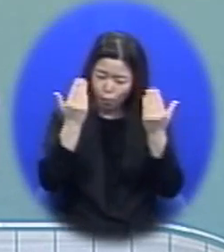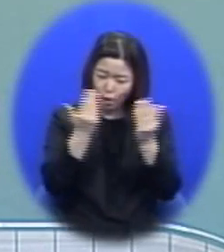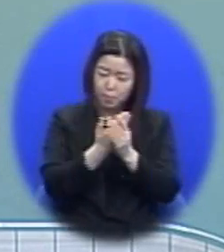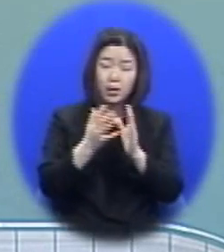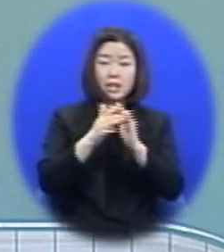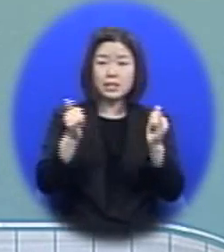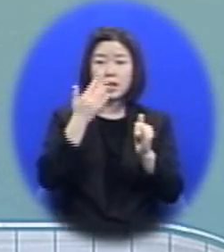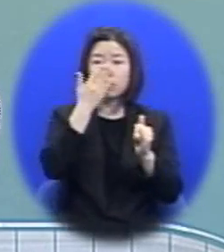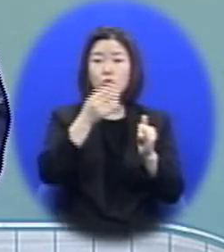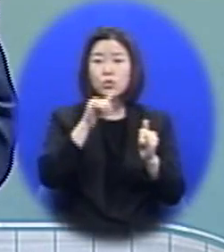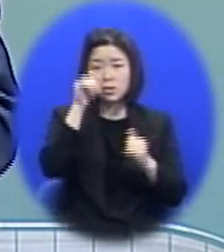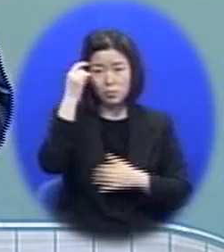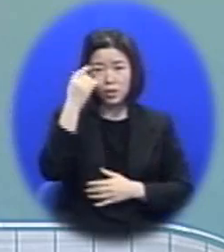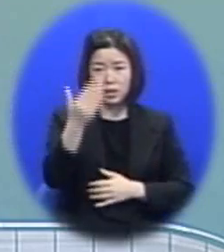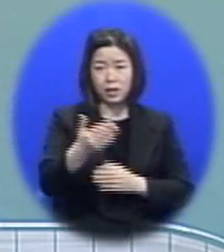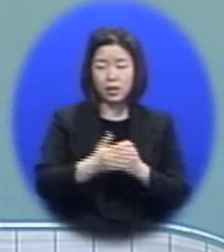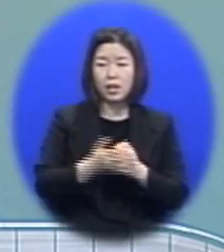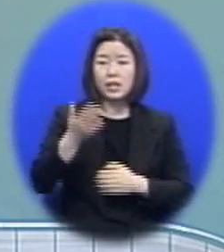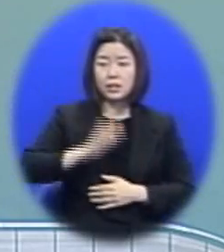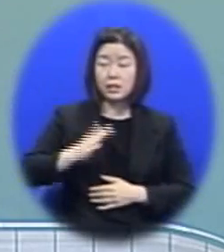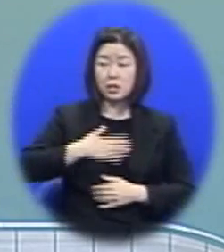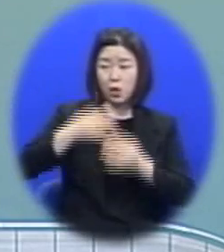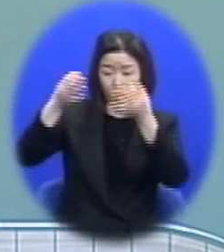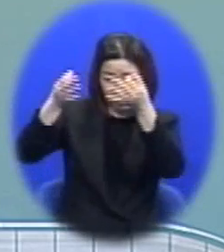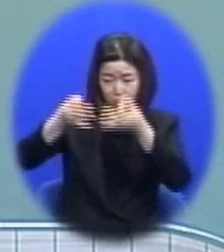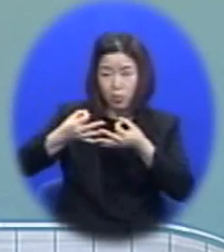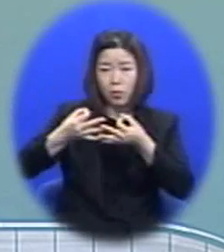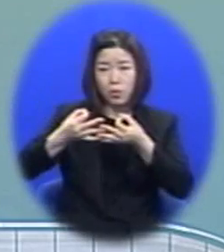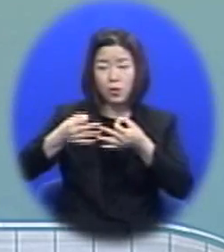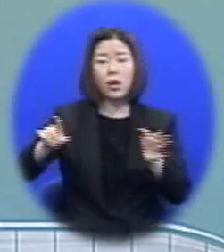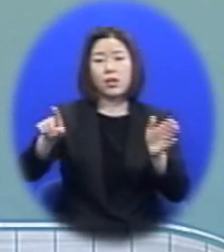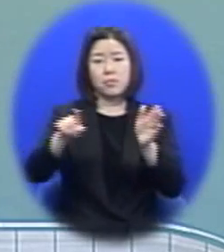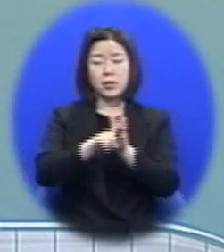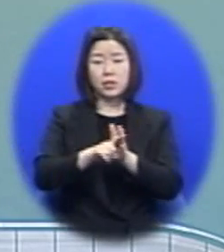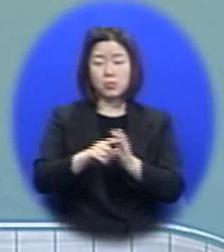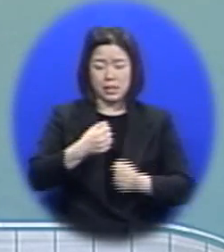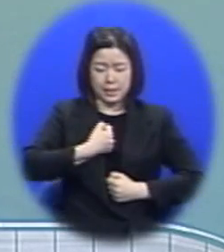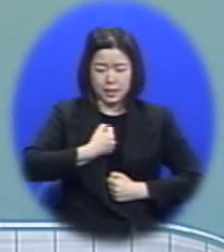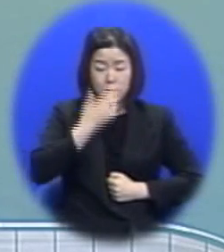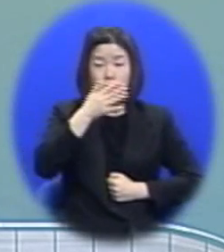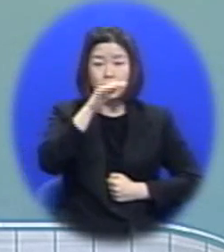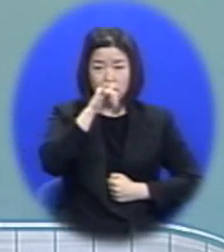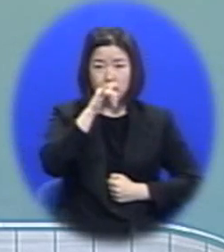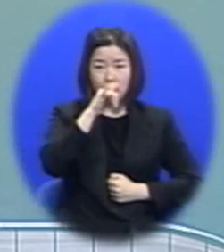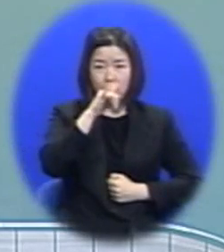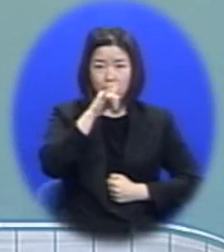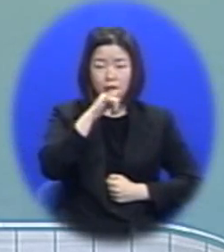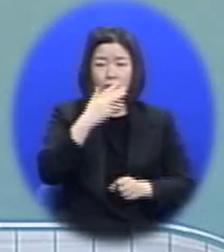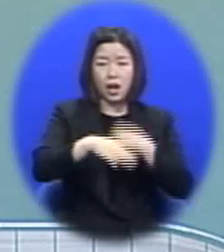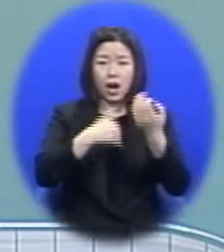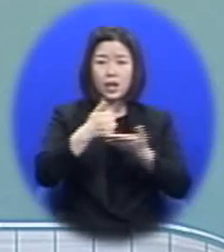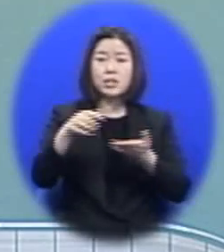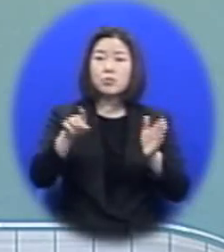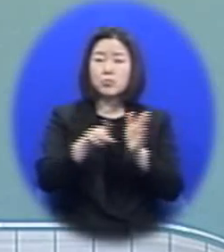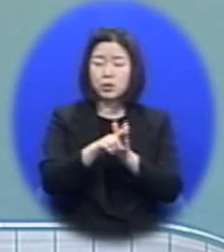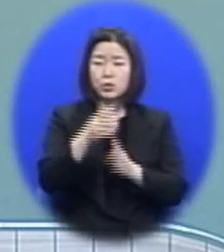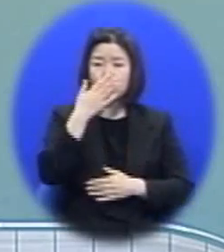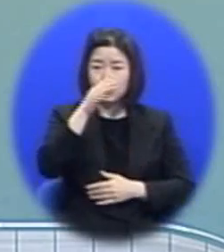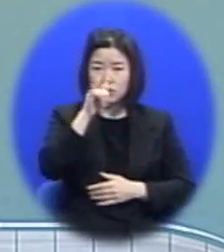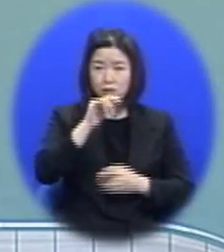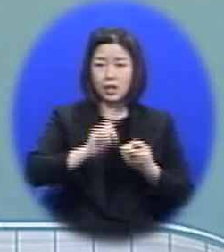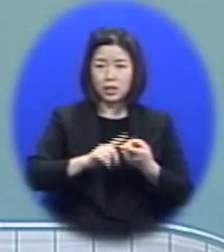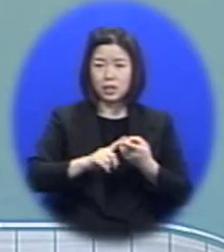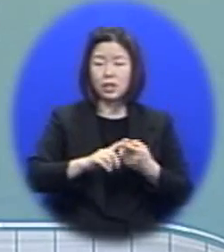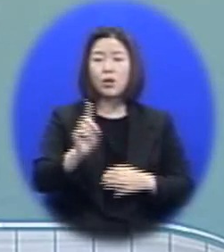있겠어요 그런데 저를 보고 믿음을 지킬 수 있었다니 하나님을 믿을 수 있었다니 이게